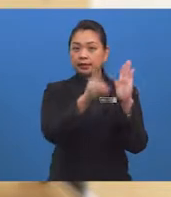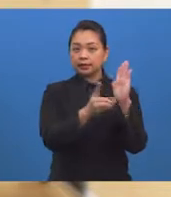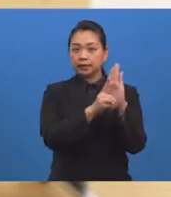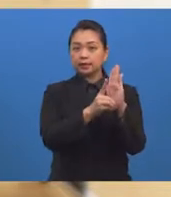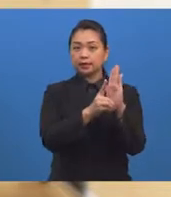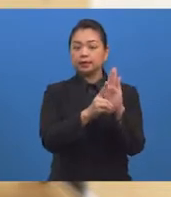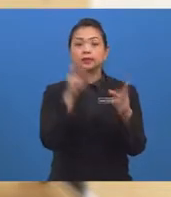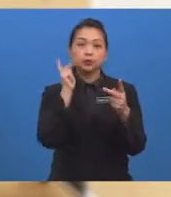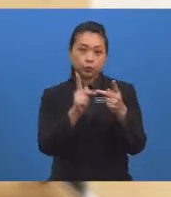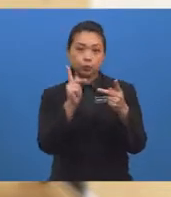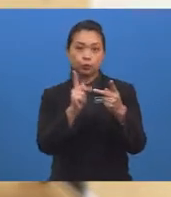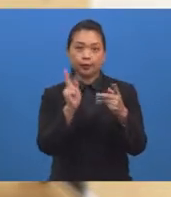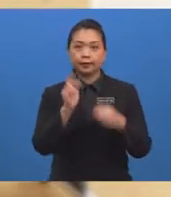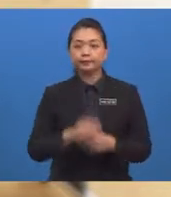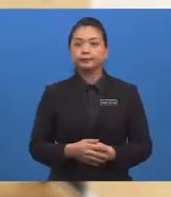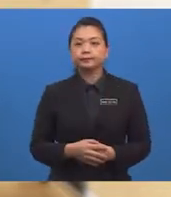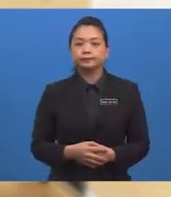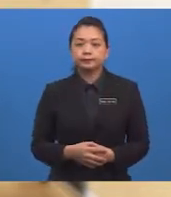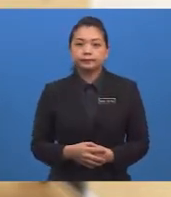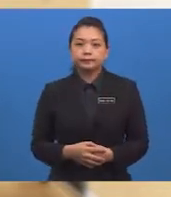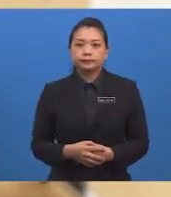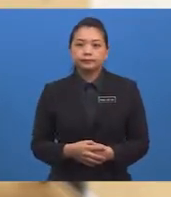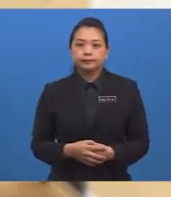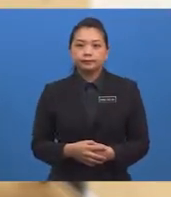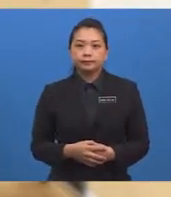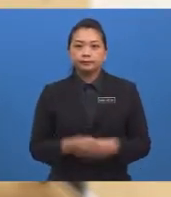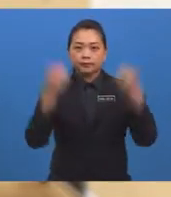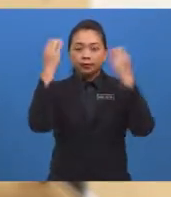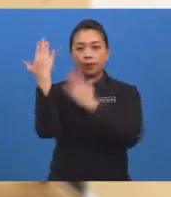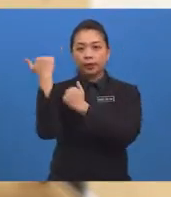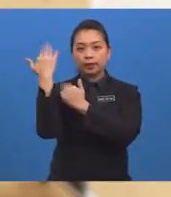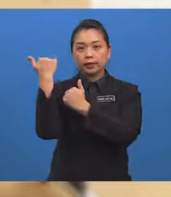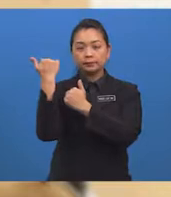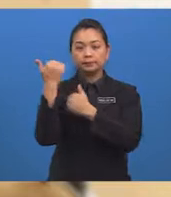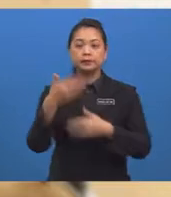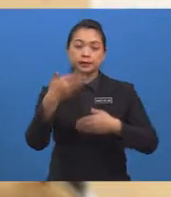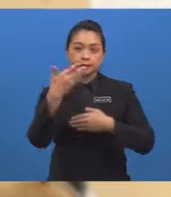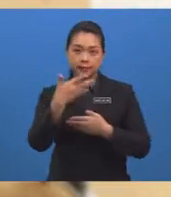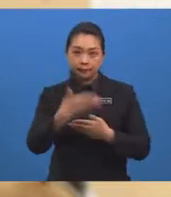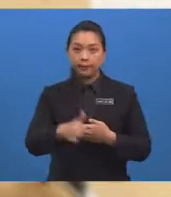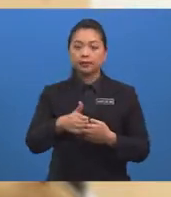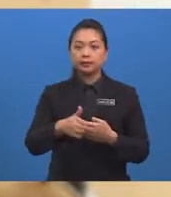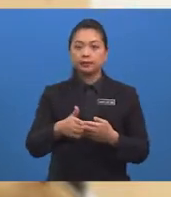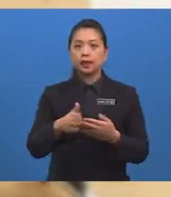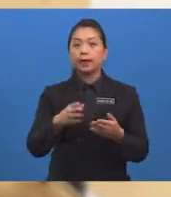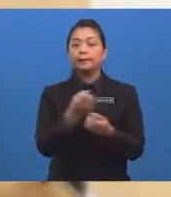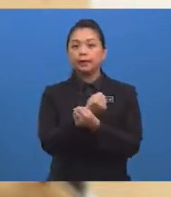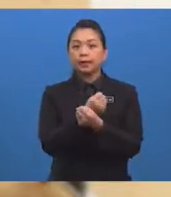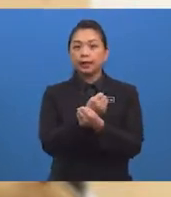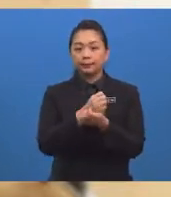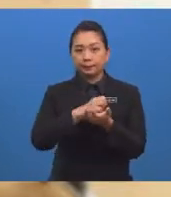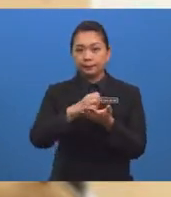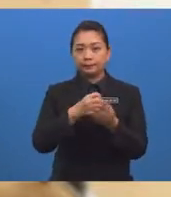bersesuaian. Ya, para pelajar, cikgu harap selepas penerangan yang diberikan tadi, semua